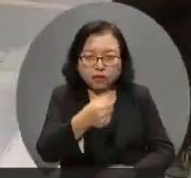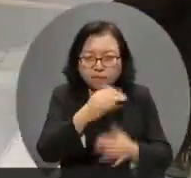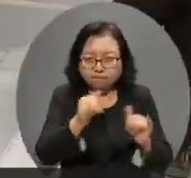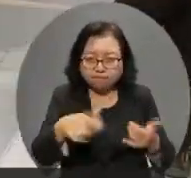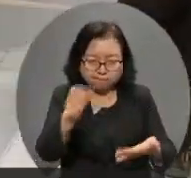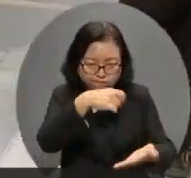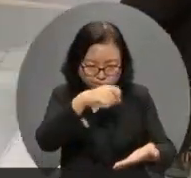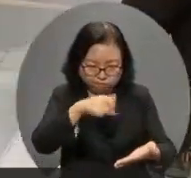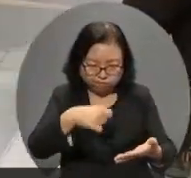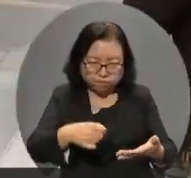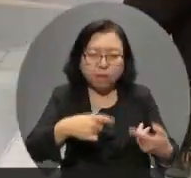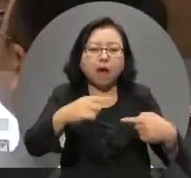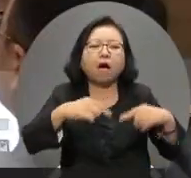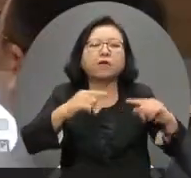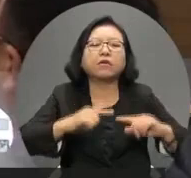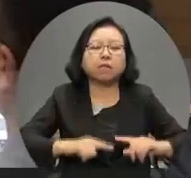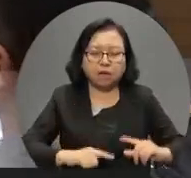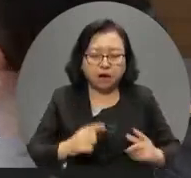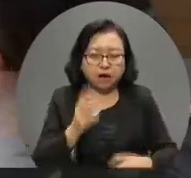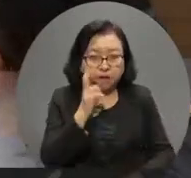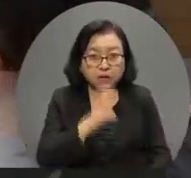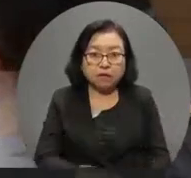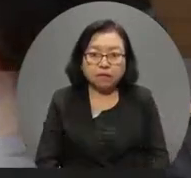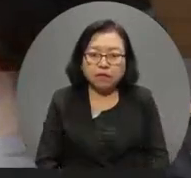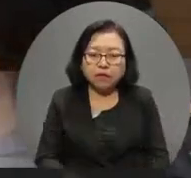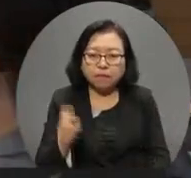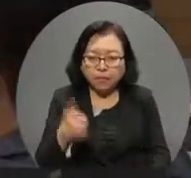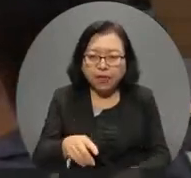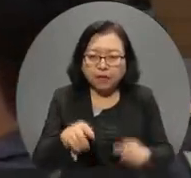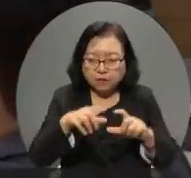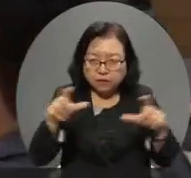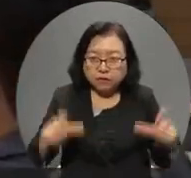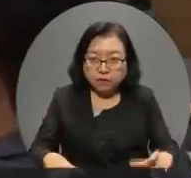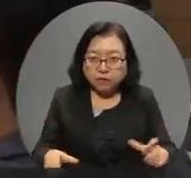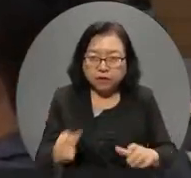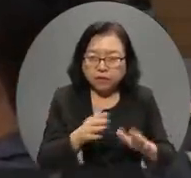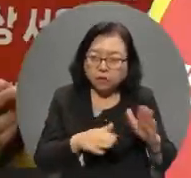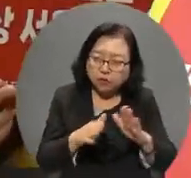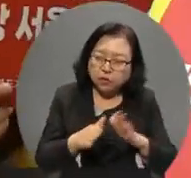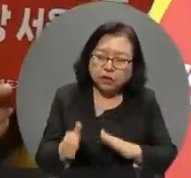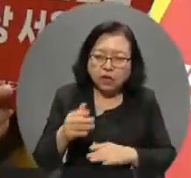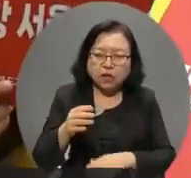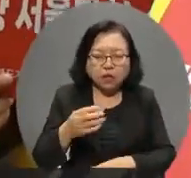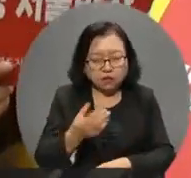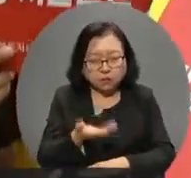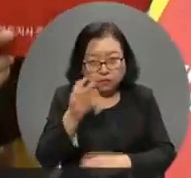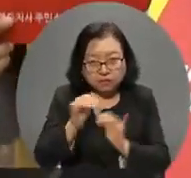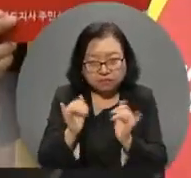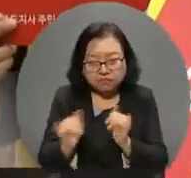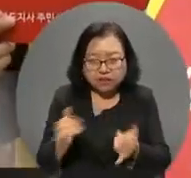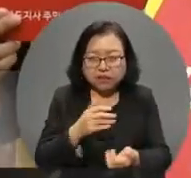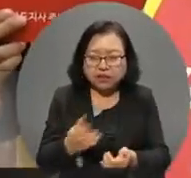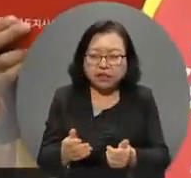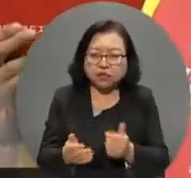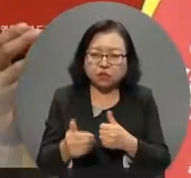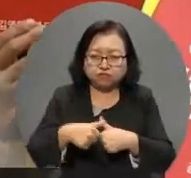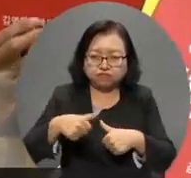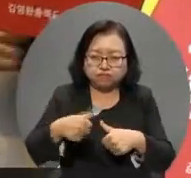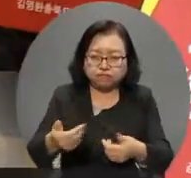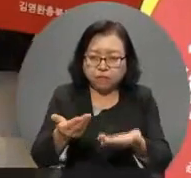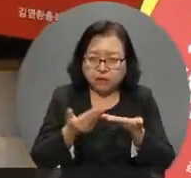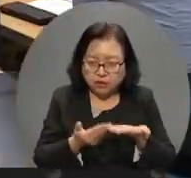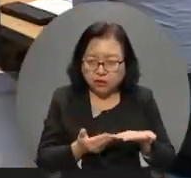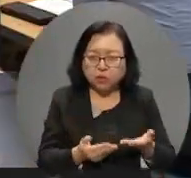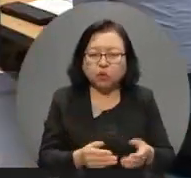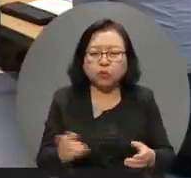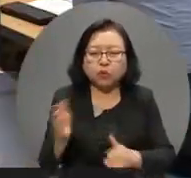것으로 추정된다고 밝혔습니다. 종교계와 지역 원로들을 고문으로 위촉하고 11개 시군 대표 등 26명을 공동대표로